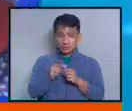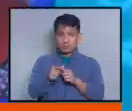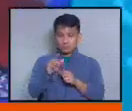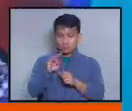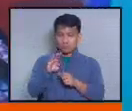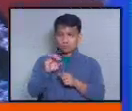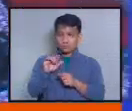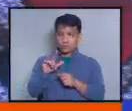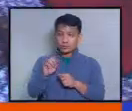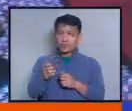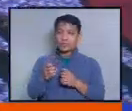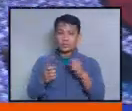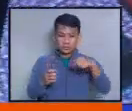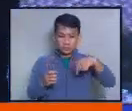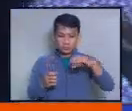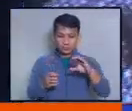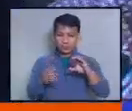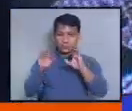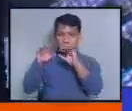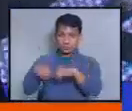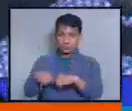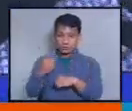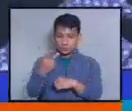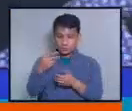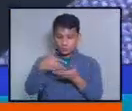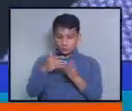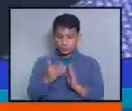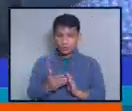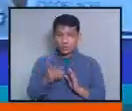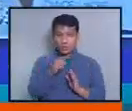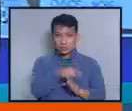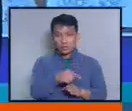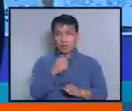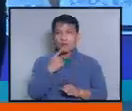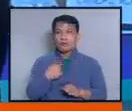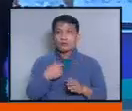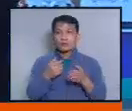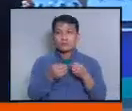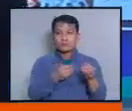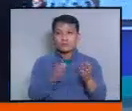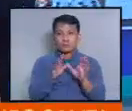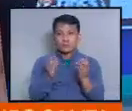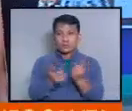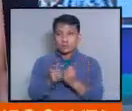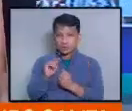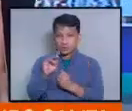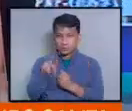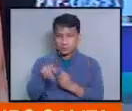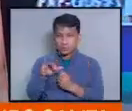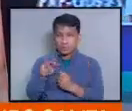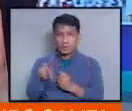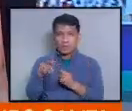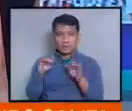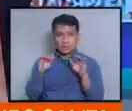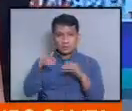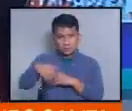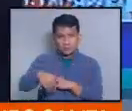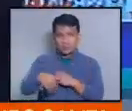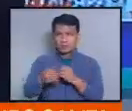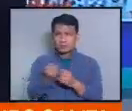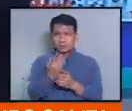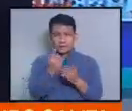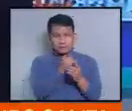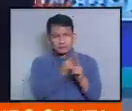Sa Quezon City, timbog ang dalawang lalaking estudyante sa isinagawang by-bus operation sa Barangay Talipapa kagabi. Ilang linggo na